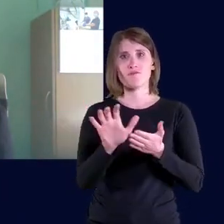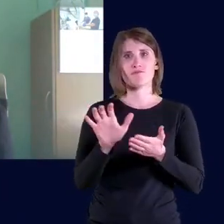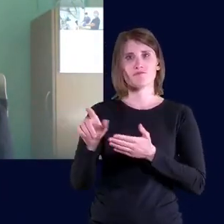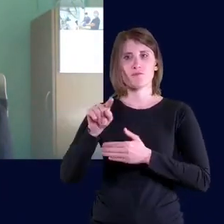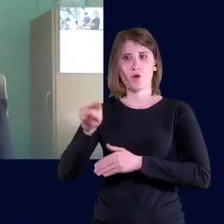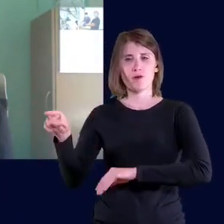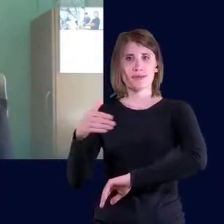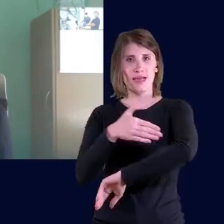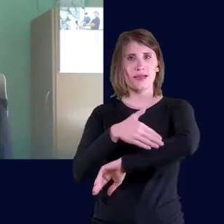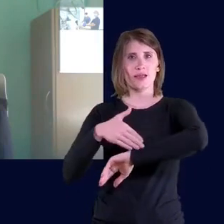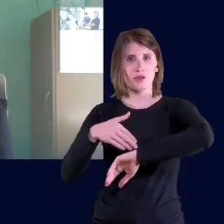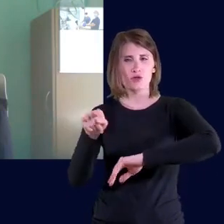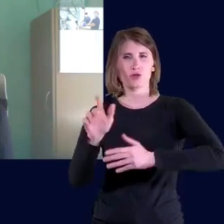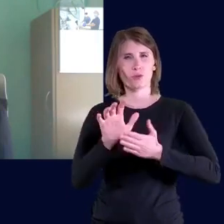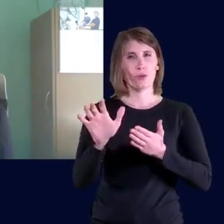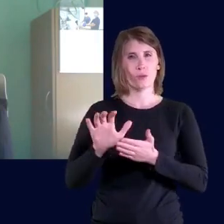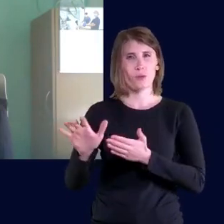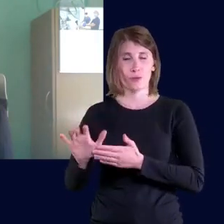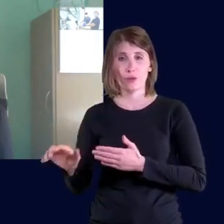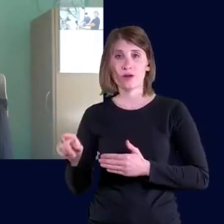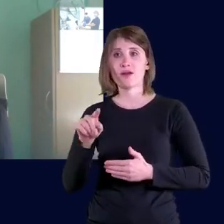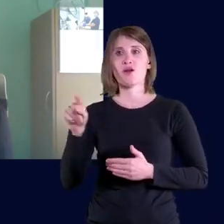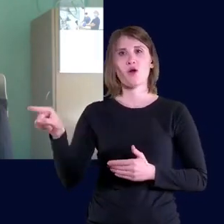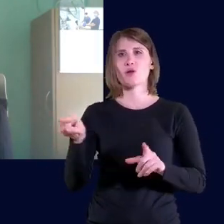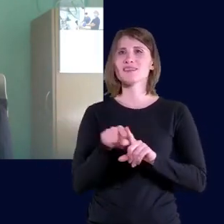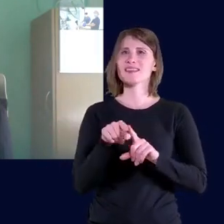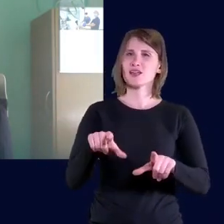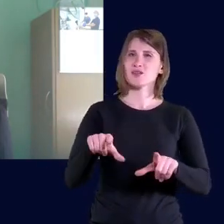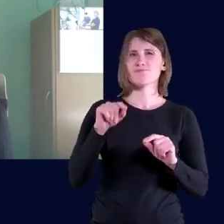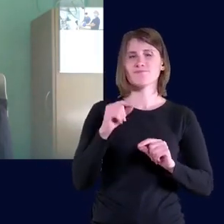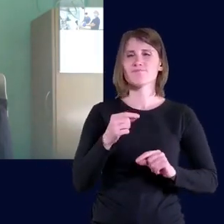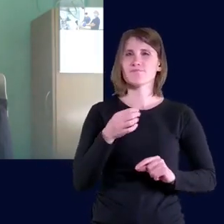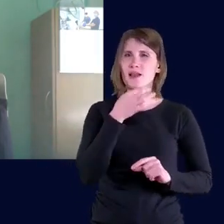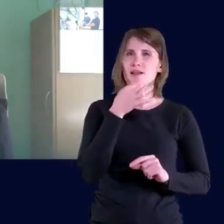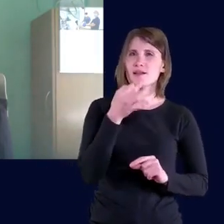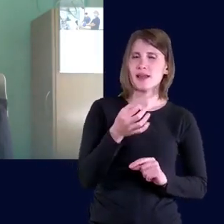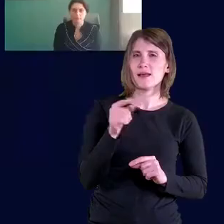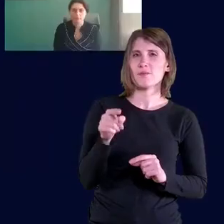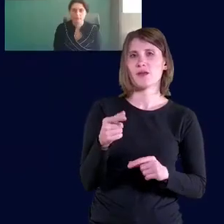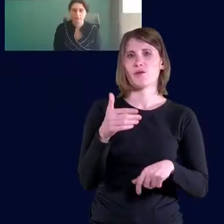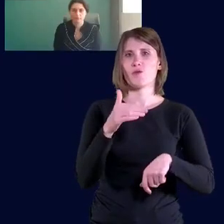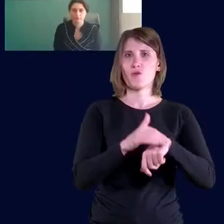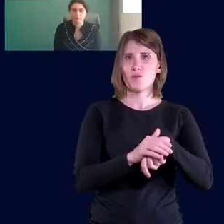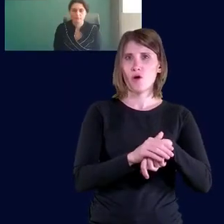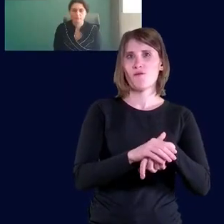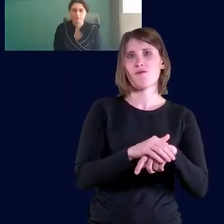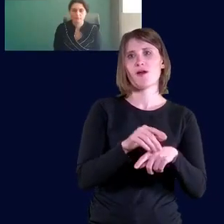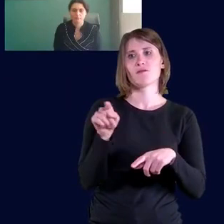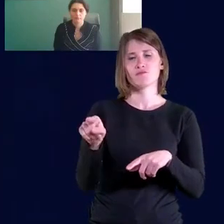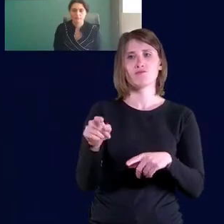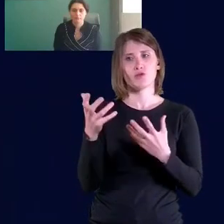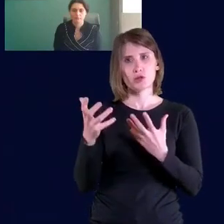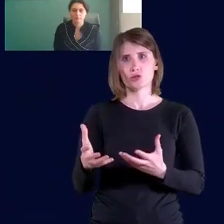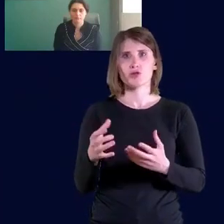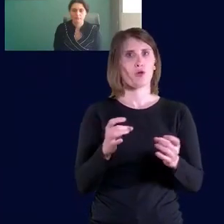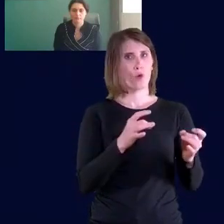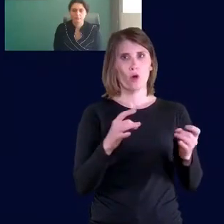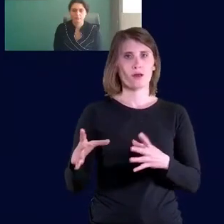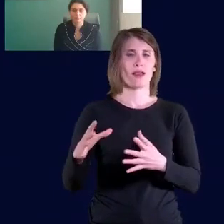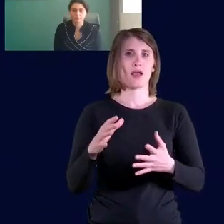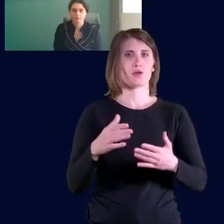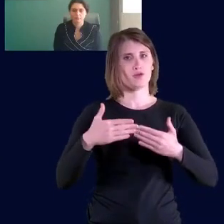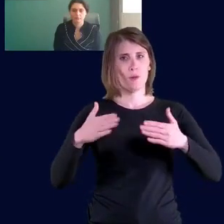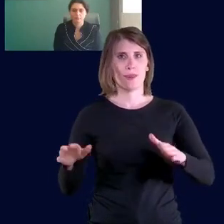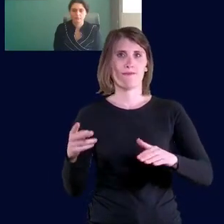zagranicznymi które też preferują w tym w tych umowach jest preferowany natychmiastowy otwarty dostęp